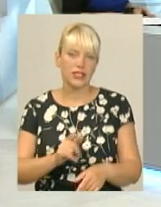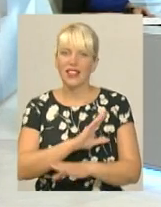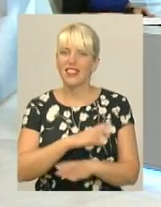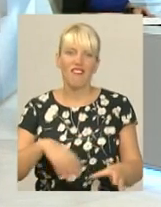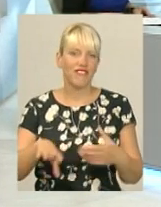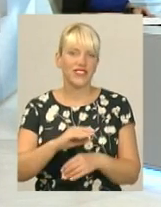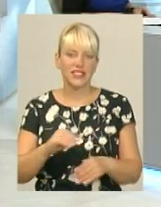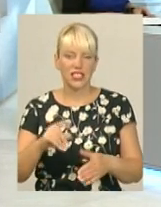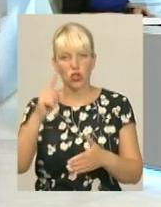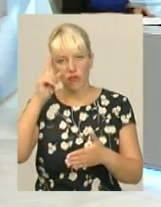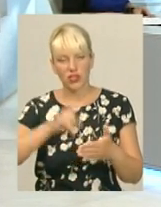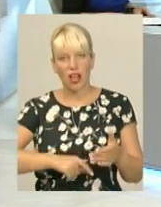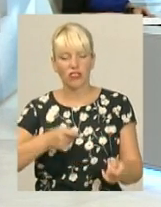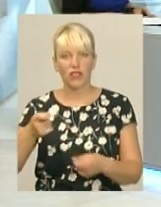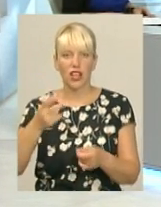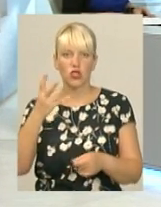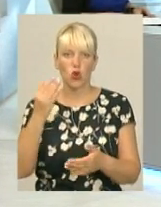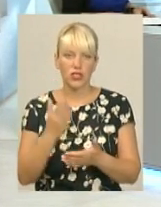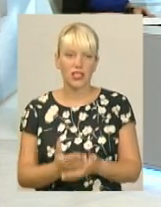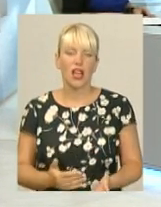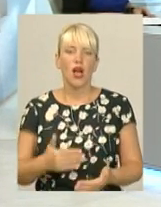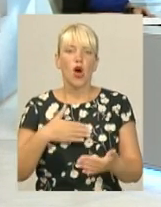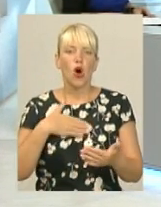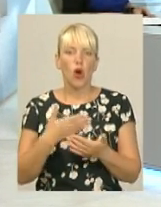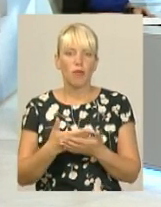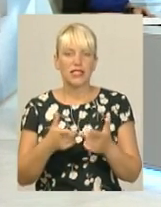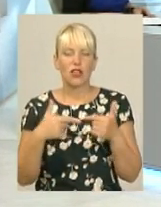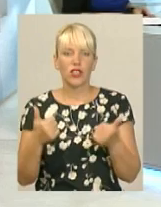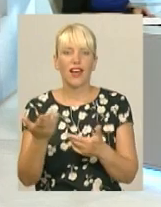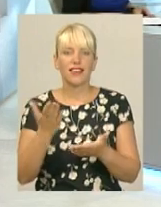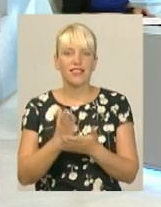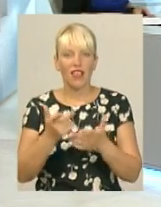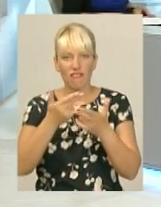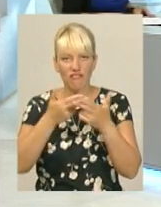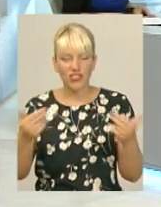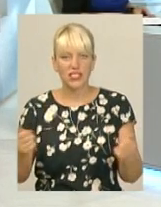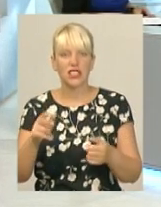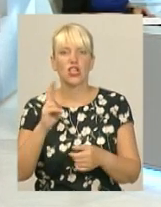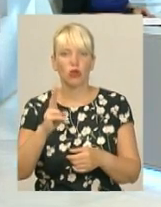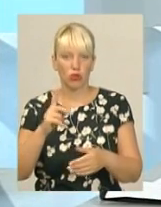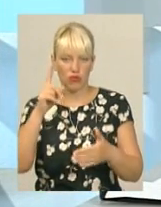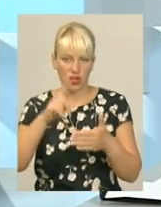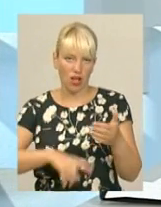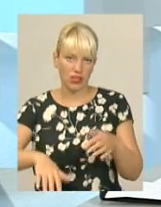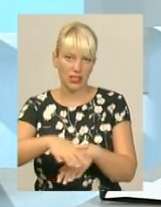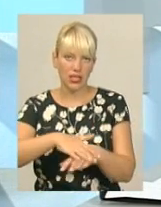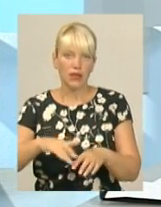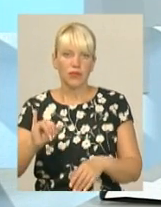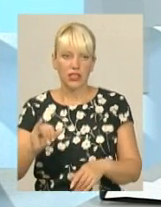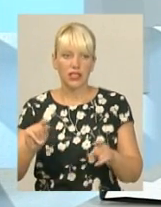довіряють і поважають владі, але є відповідні громадські організації, які є визнані, яким громада довіряє. Таким чином,